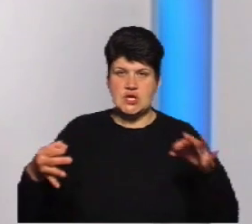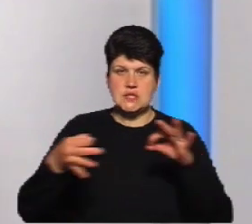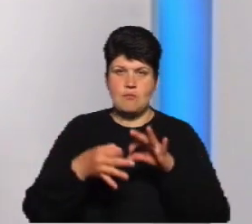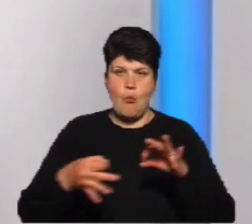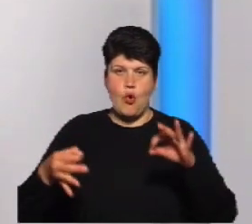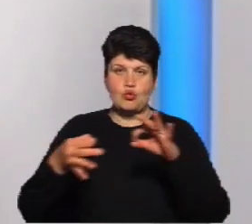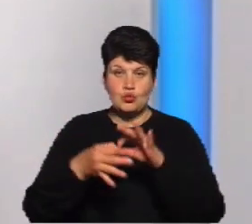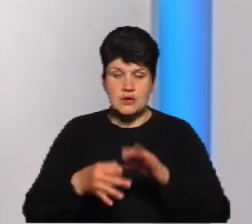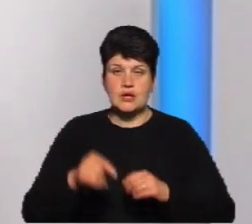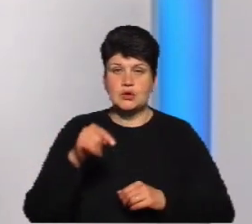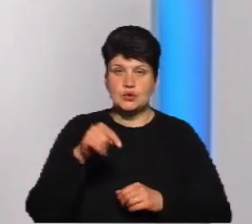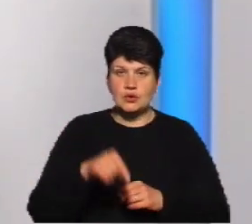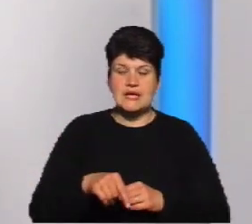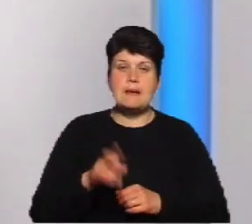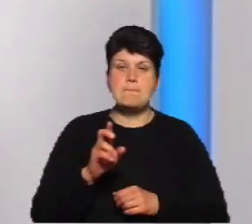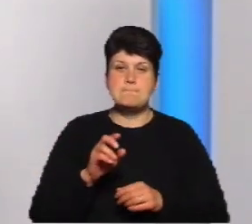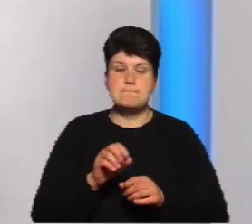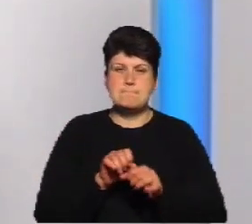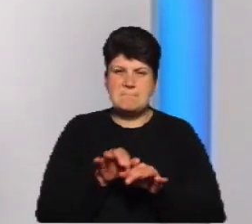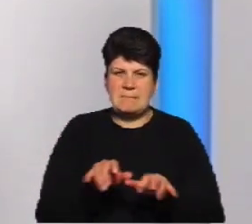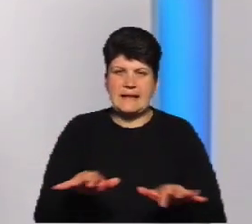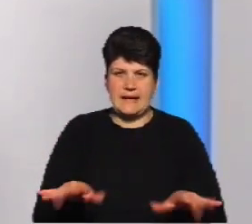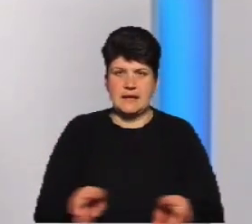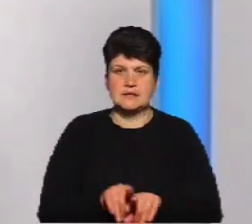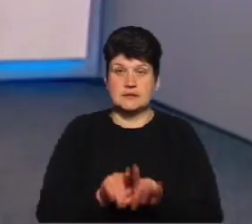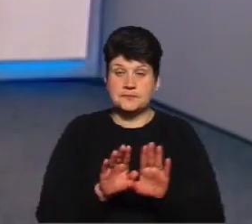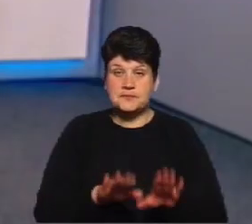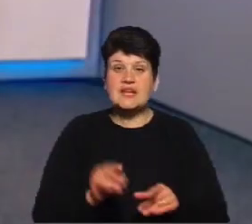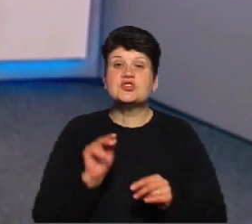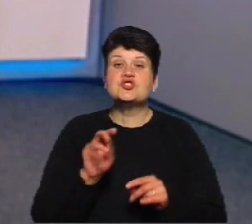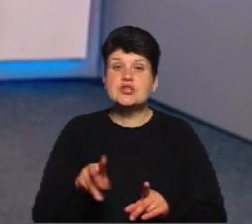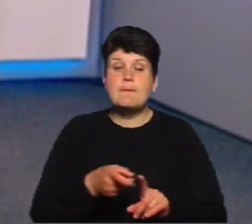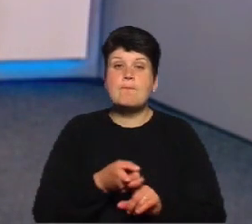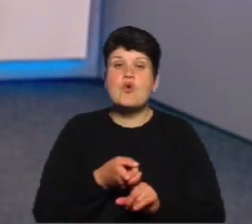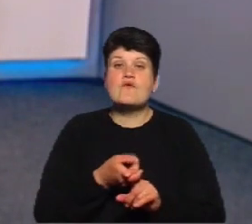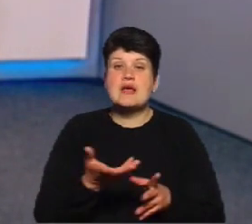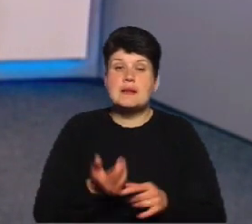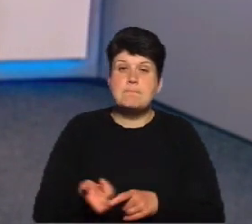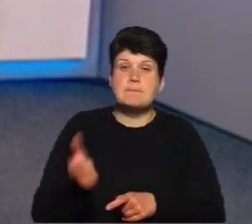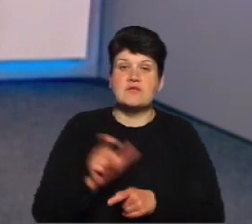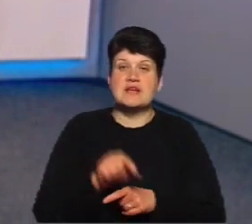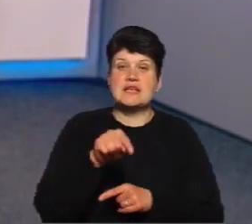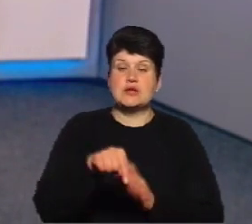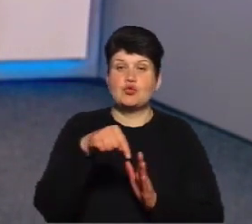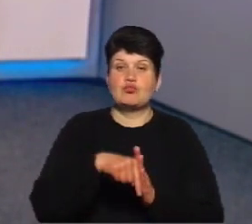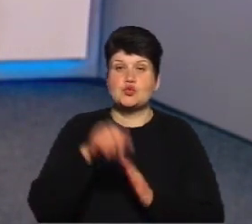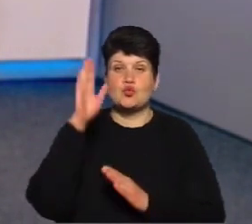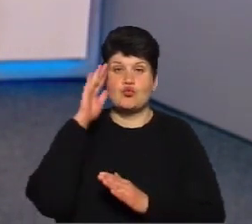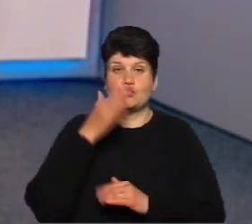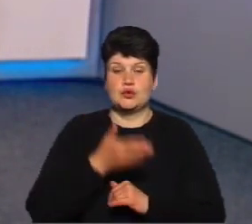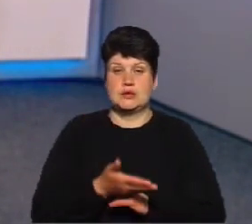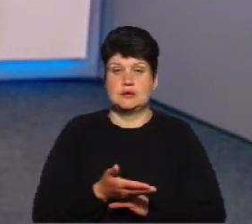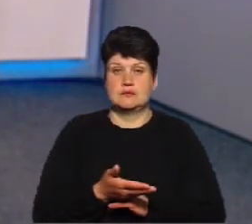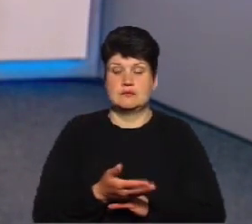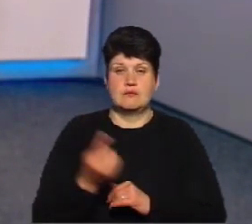числі і бактеріальні забруднення. З чим пов'язане перевищення їхнього вмісту в воді в першу